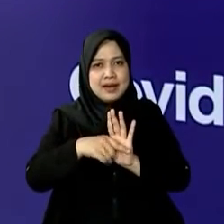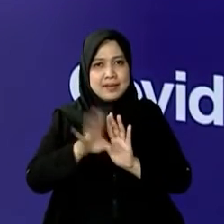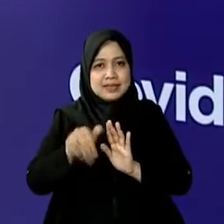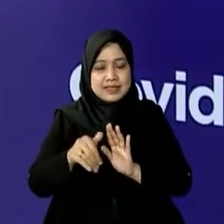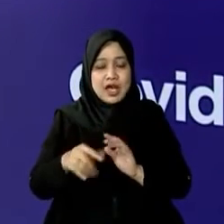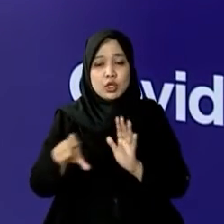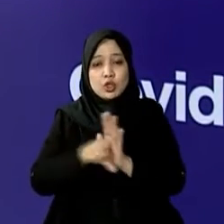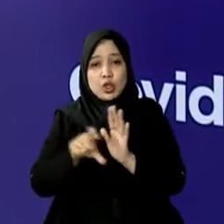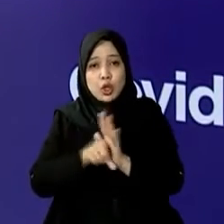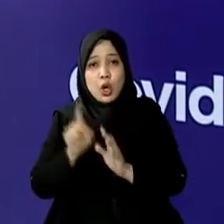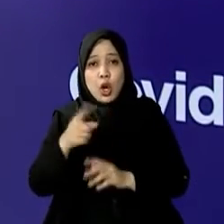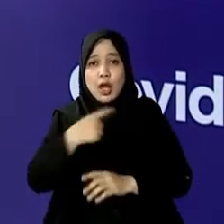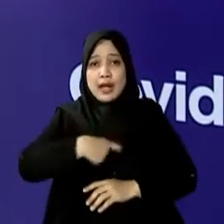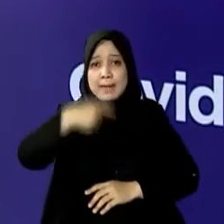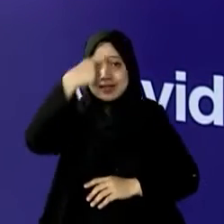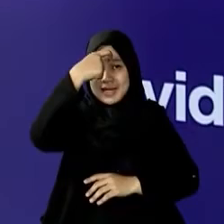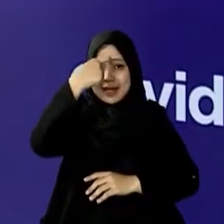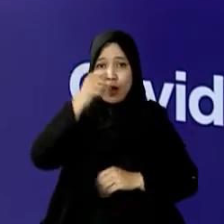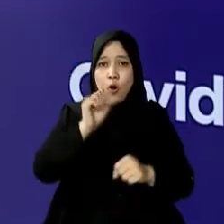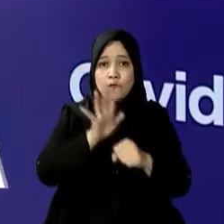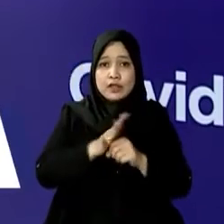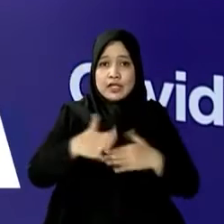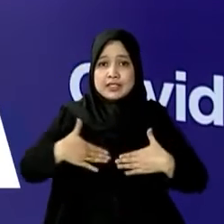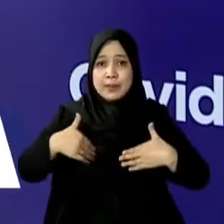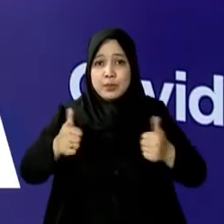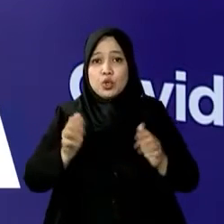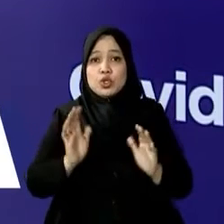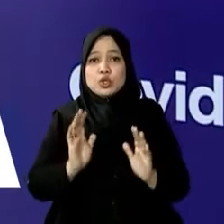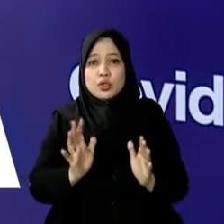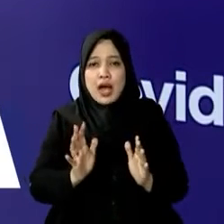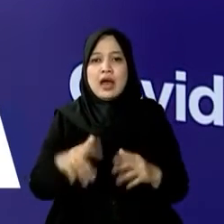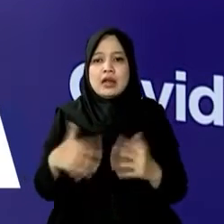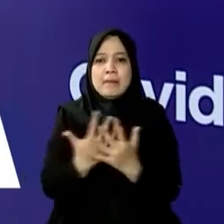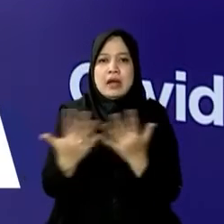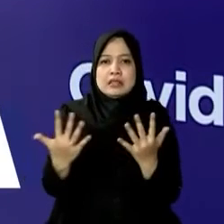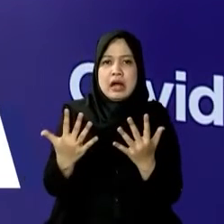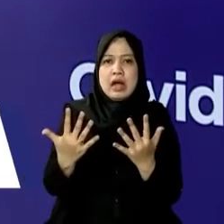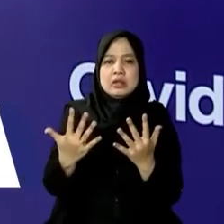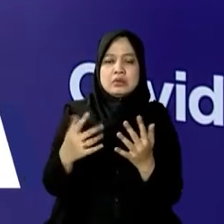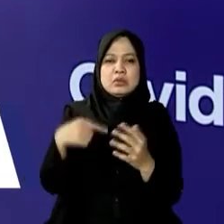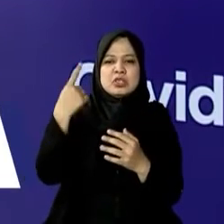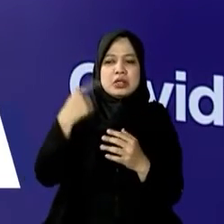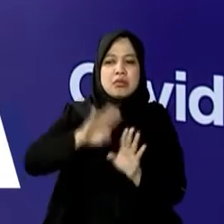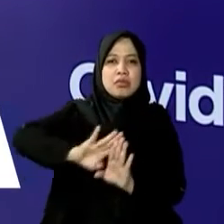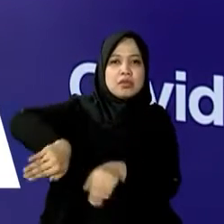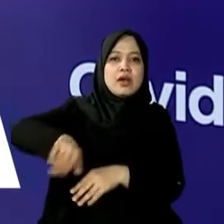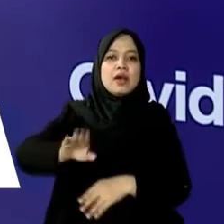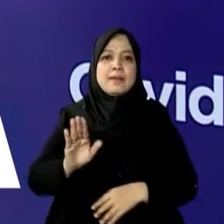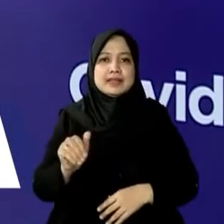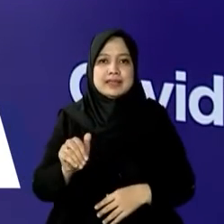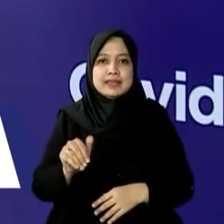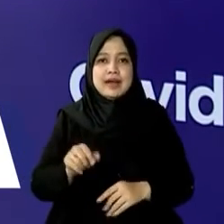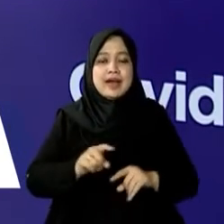pernah mengenai terkena kopi itu masih ada sanksi sosial yang masih agak sangat buruk gitu namun